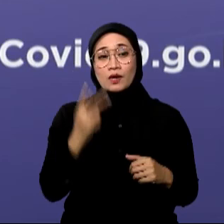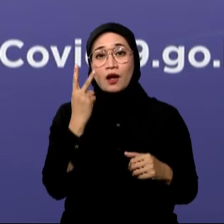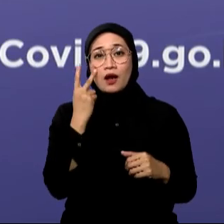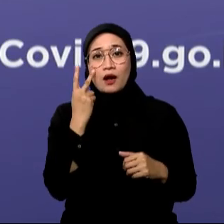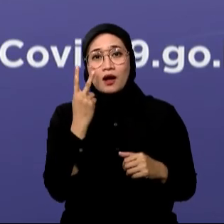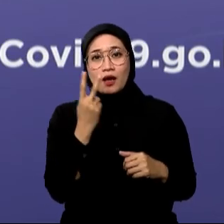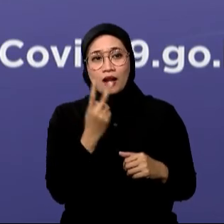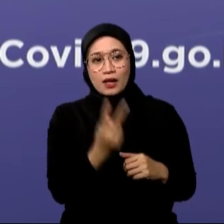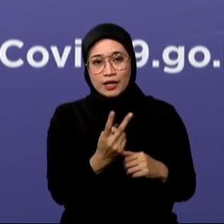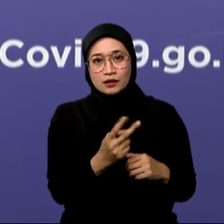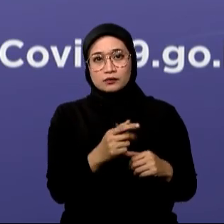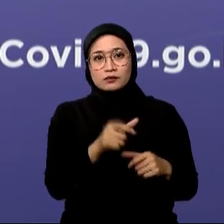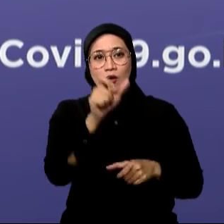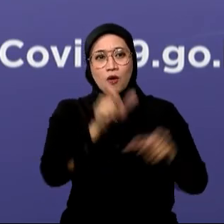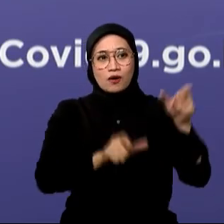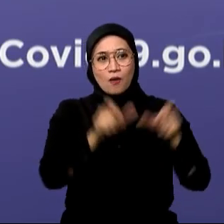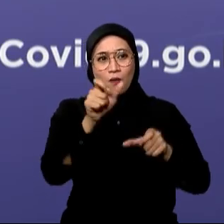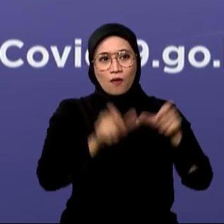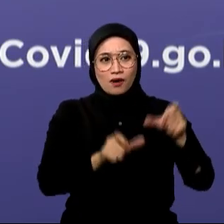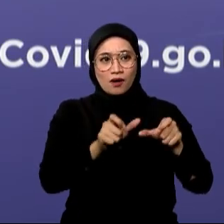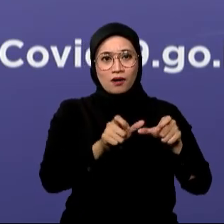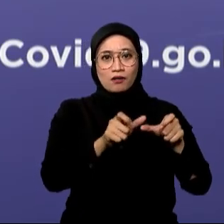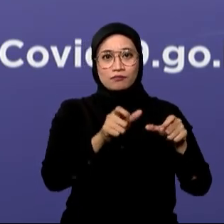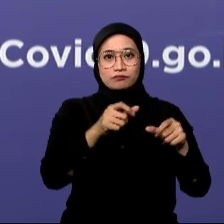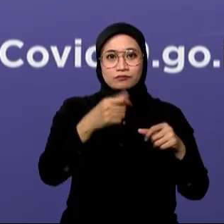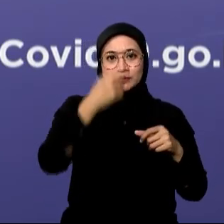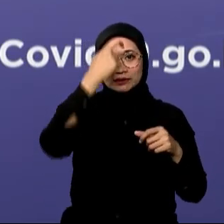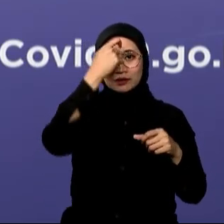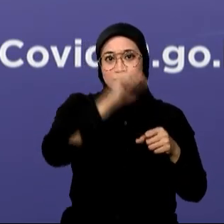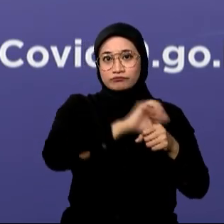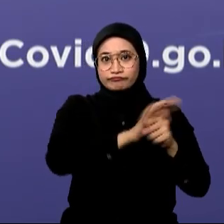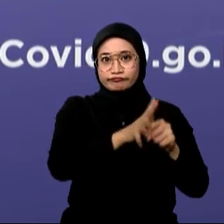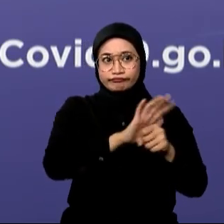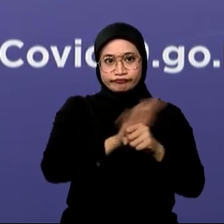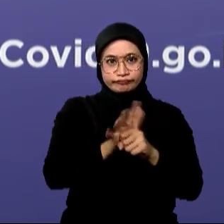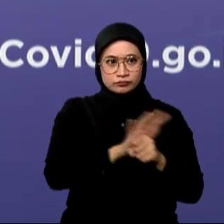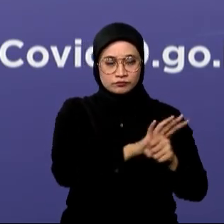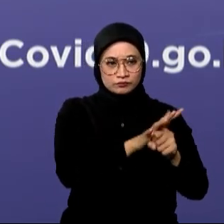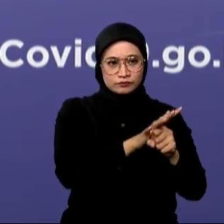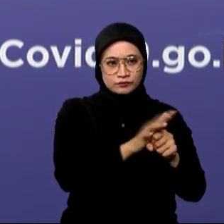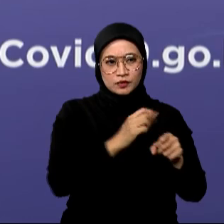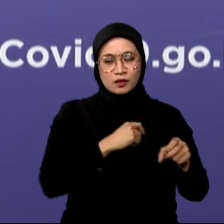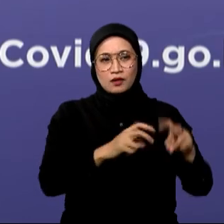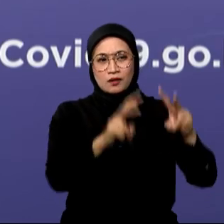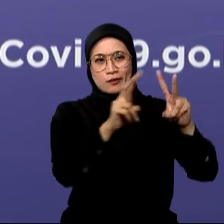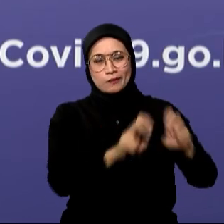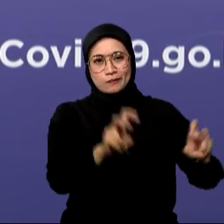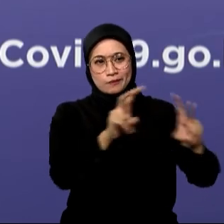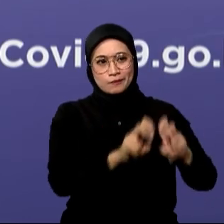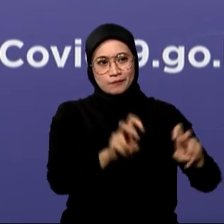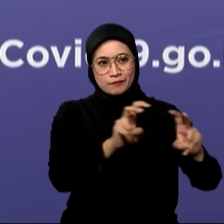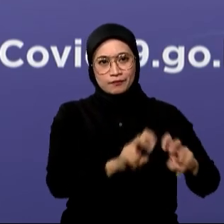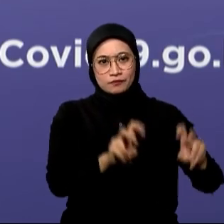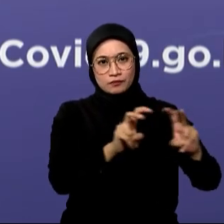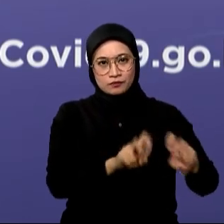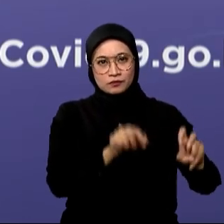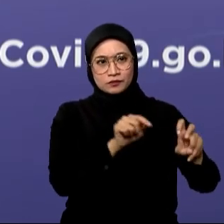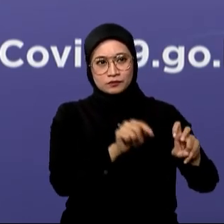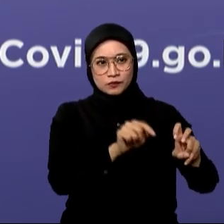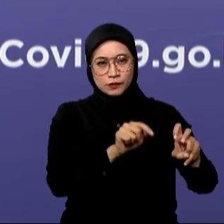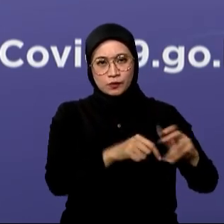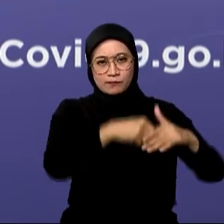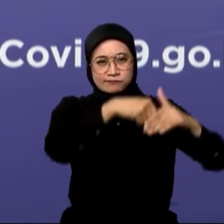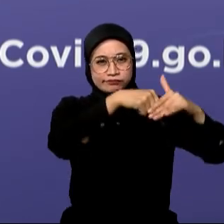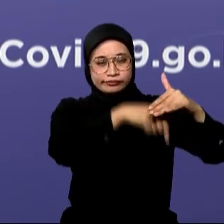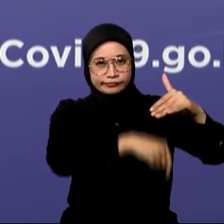kasus konfirmasi positif baru yang kita dapatkan, dari hasil tracing yang secara agresif dilakukan